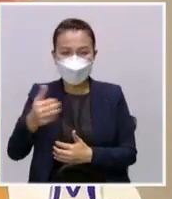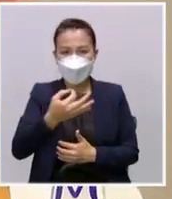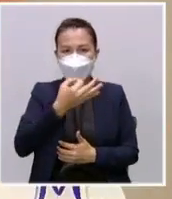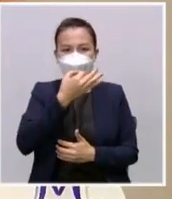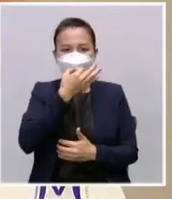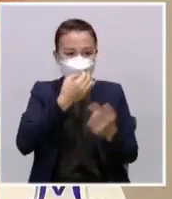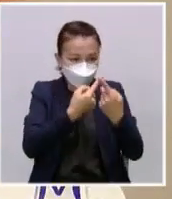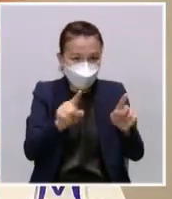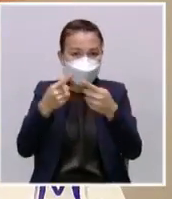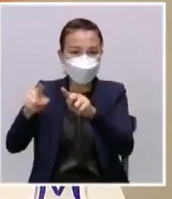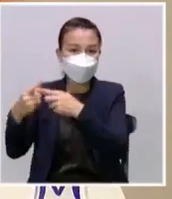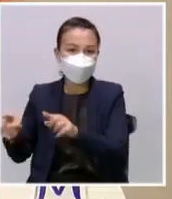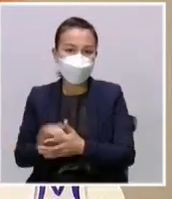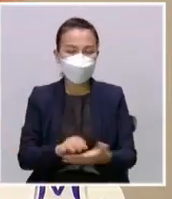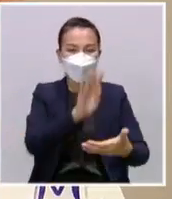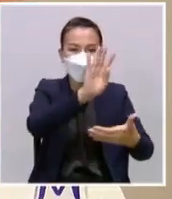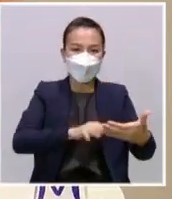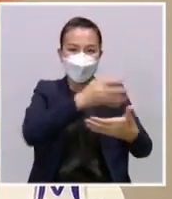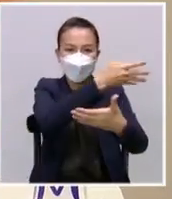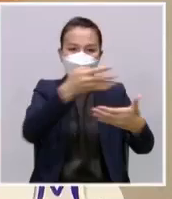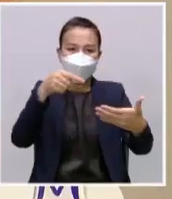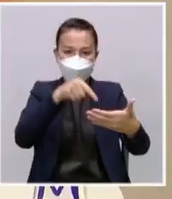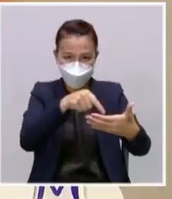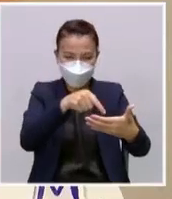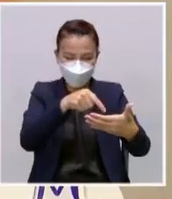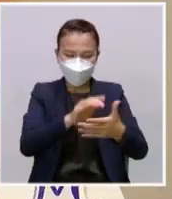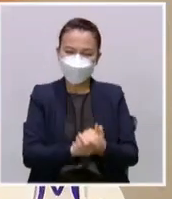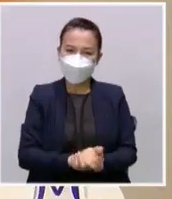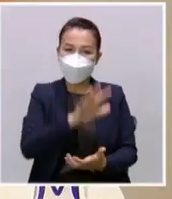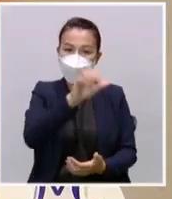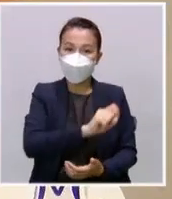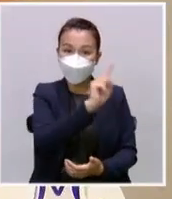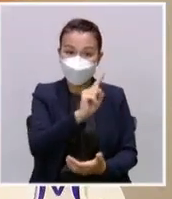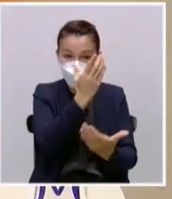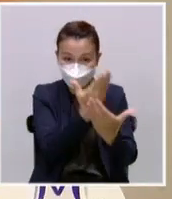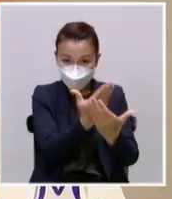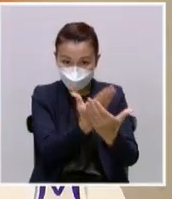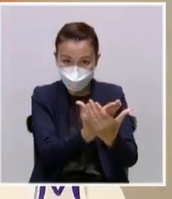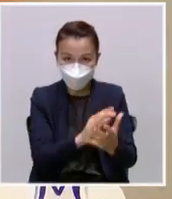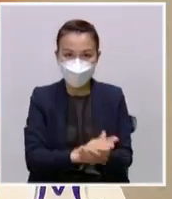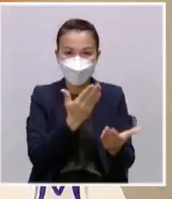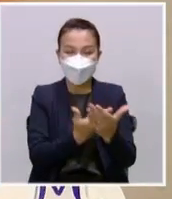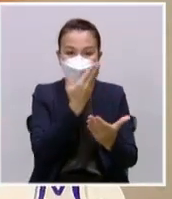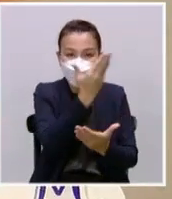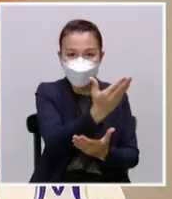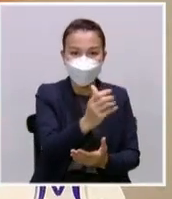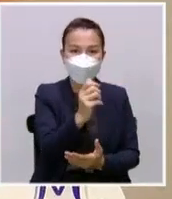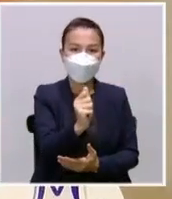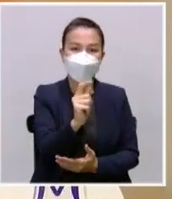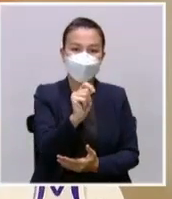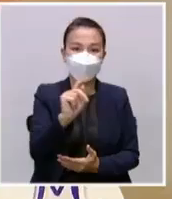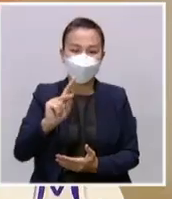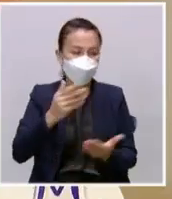ลากหลายมาตรการเดิมๆจะต้องถูกดำกลับมาใช้อีกแล้วนั่นก็คืองบประมาณในการซื้อ ATK ของเราก็ยังคง